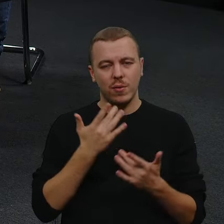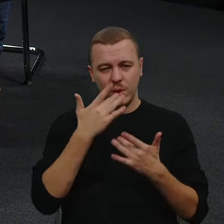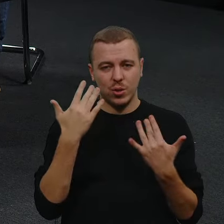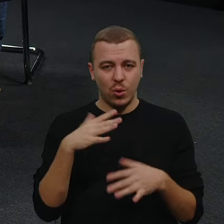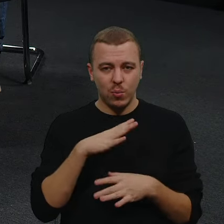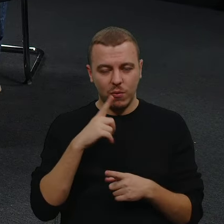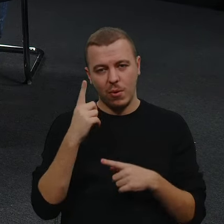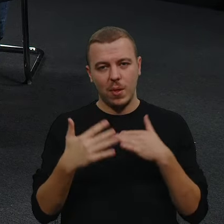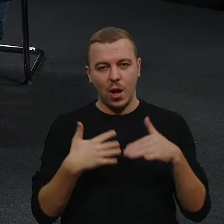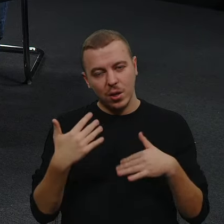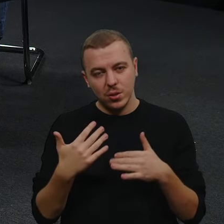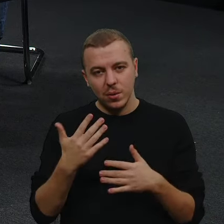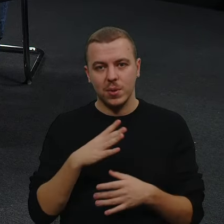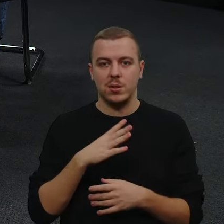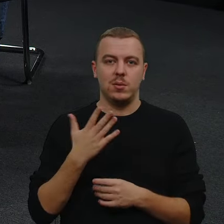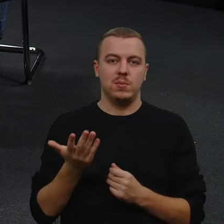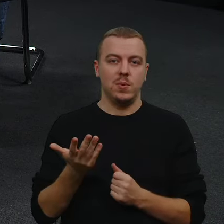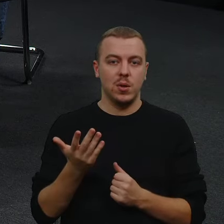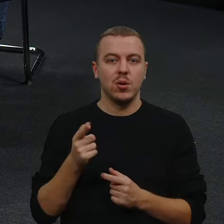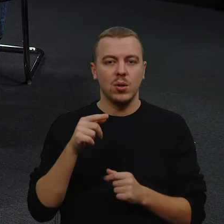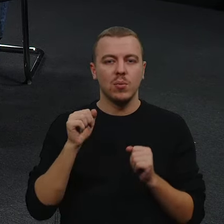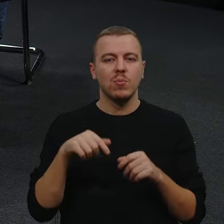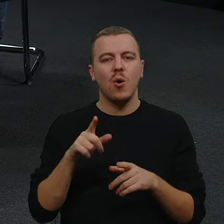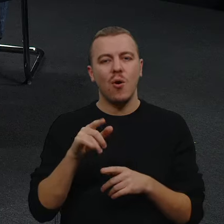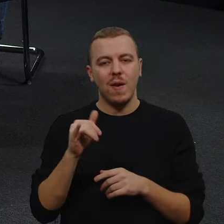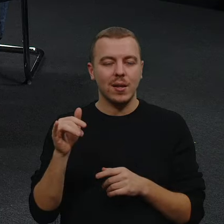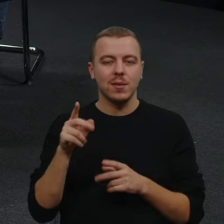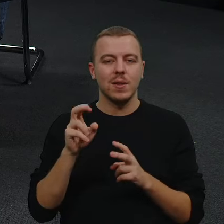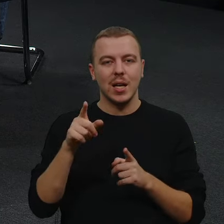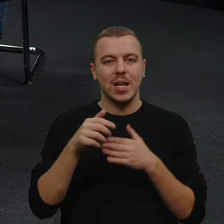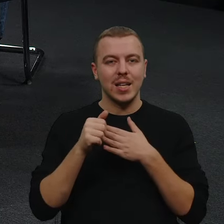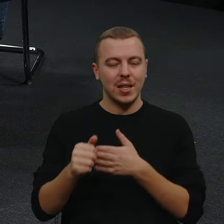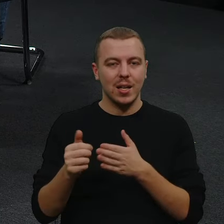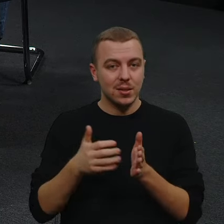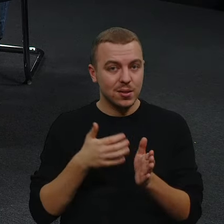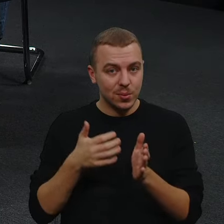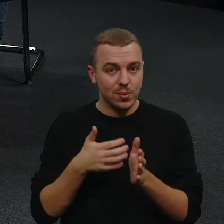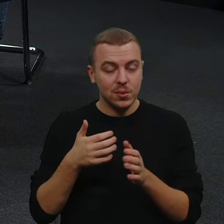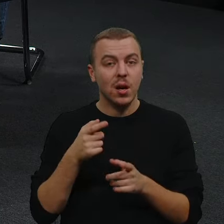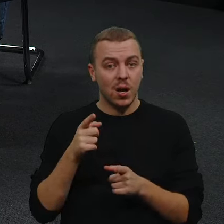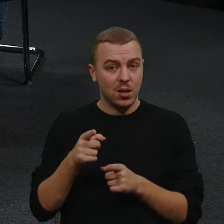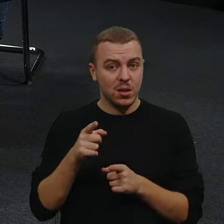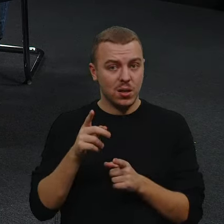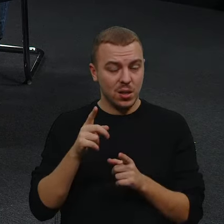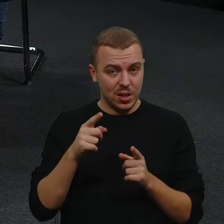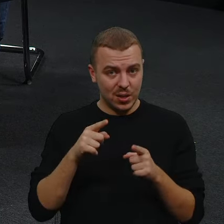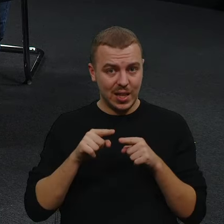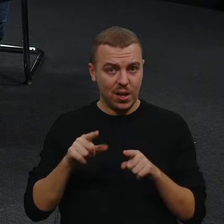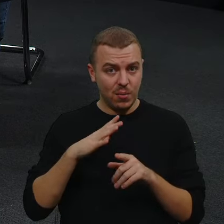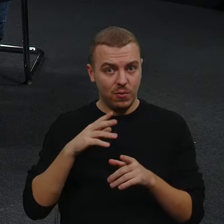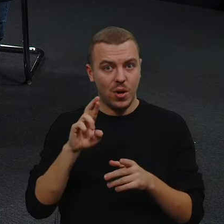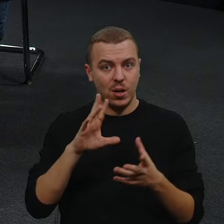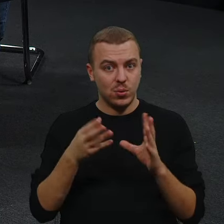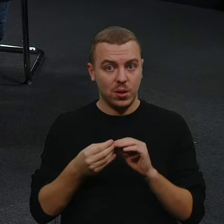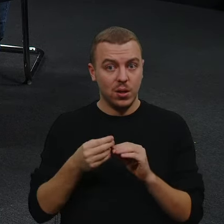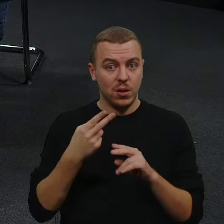ir blaškimasis, kurį galima būtų vertint kaip lyderystės tam tikras toka, turėjo įtakos rinkimų rezultatams. Tai, kad jie